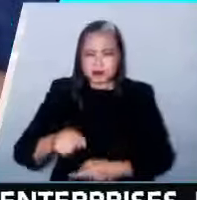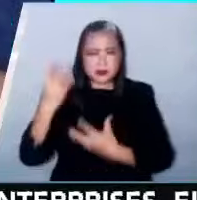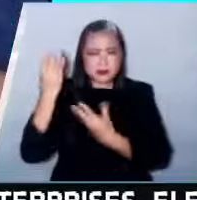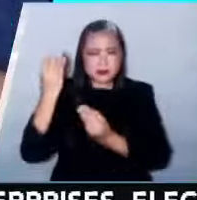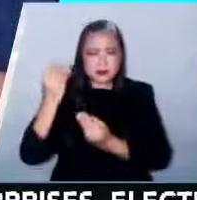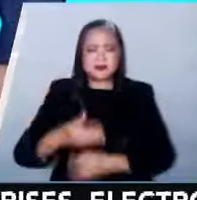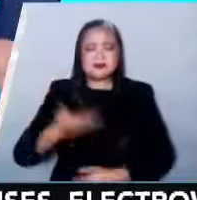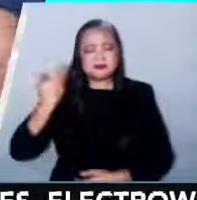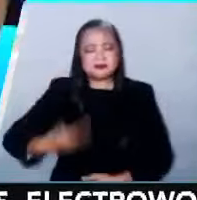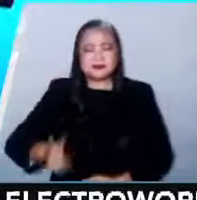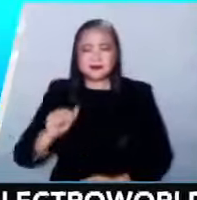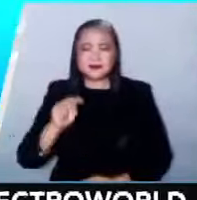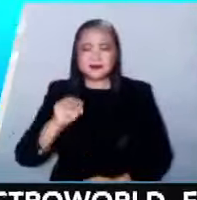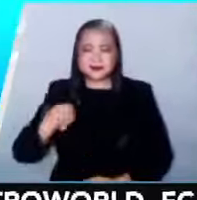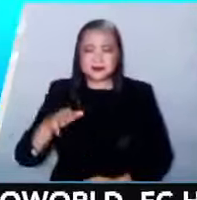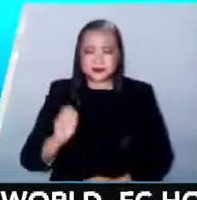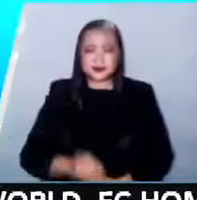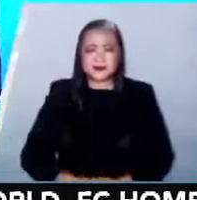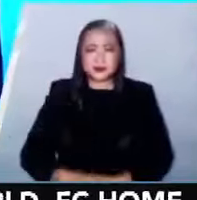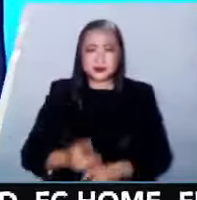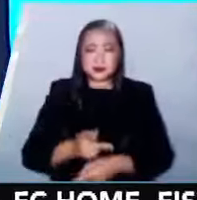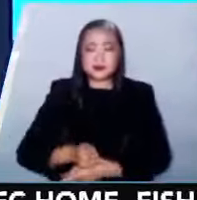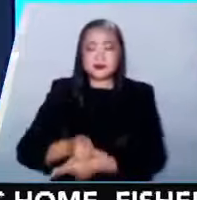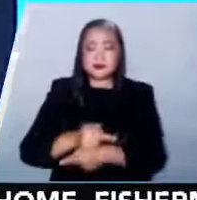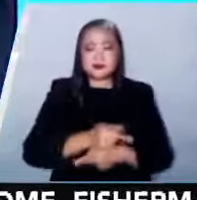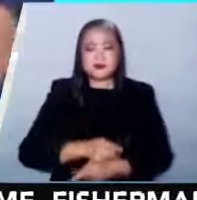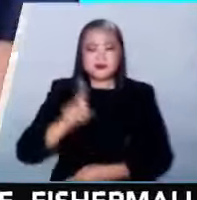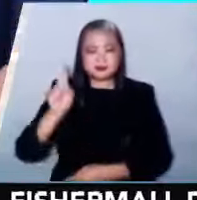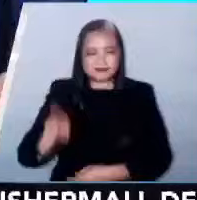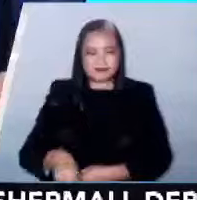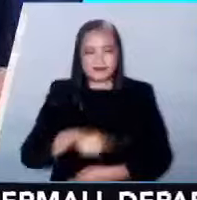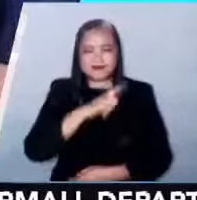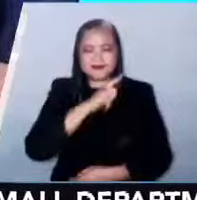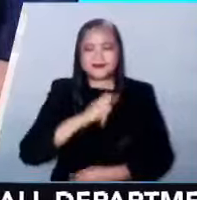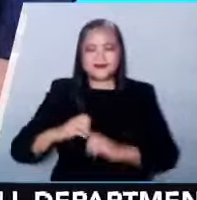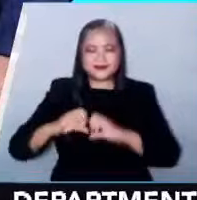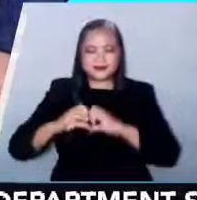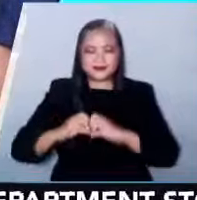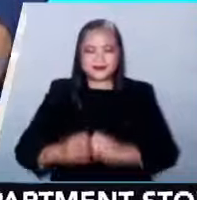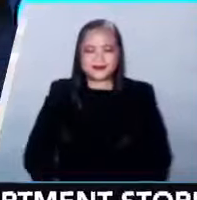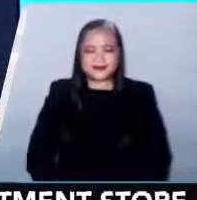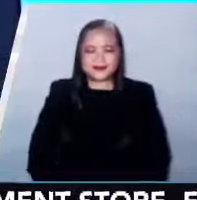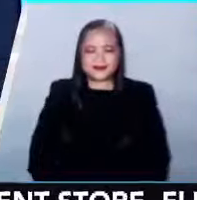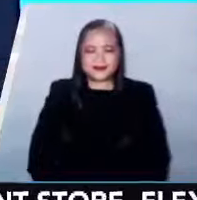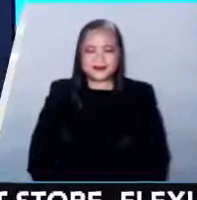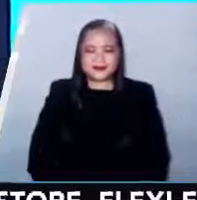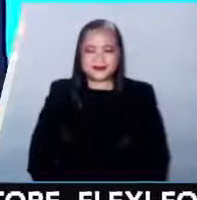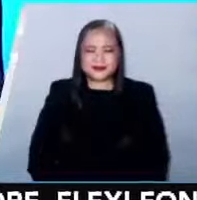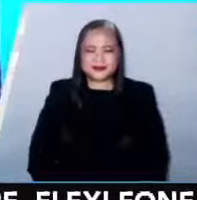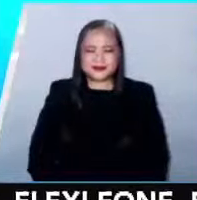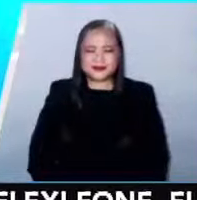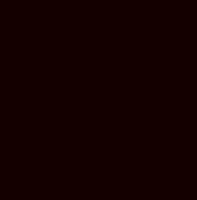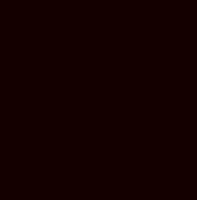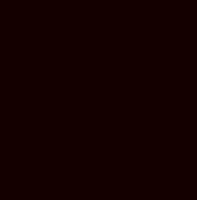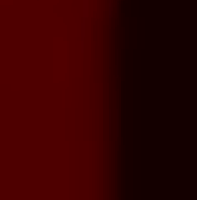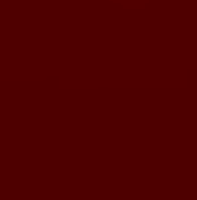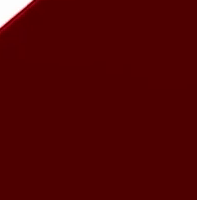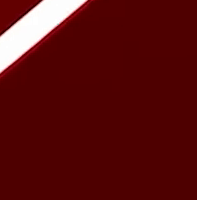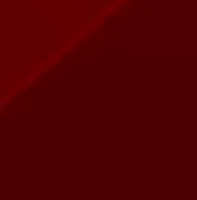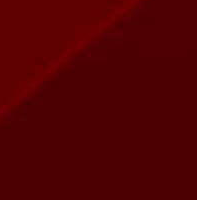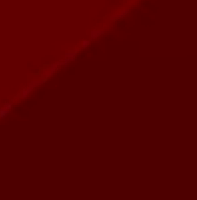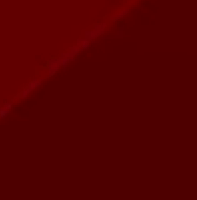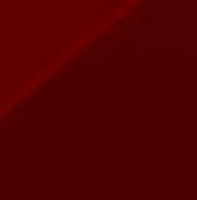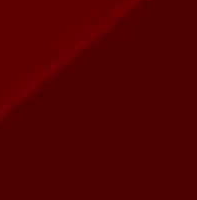Anjo Perquiara. Know the weather before you go. Para mag-safe lagi, mga kapuso.